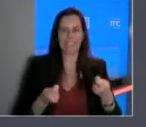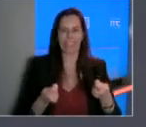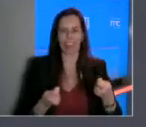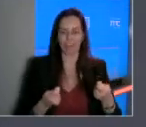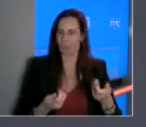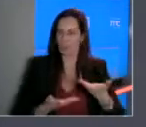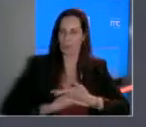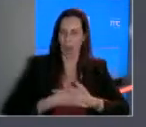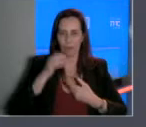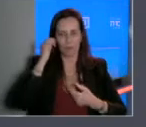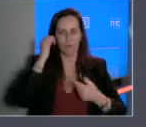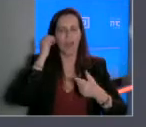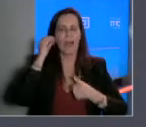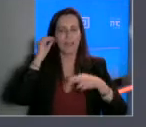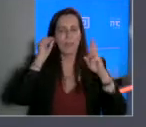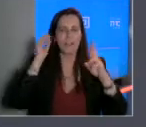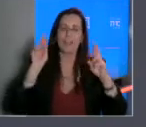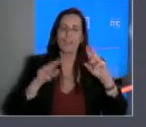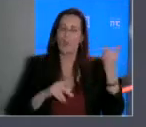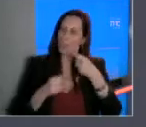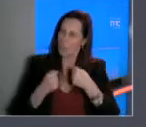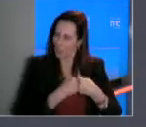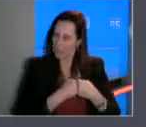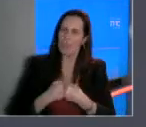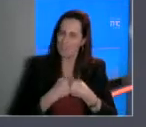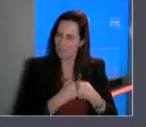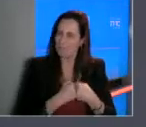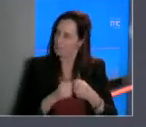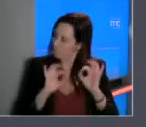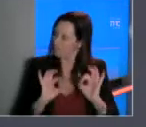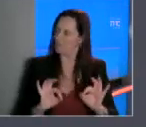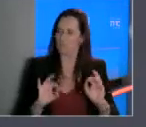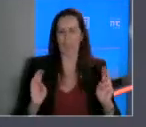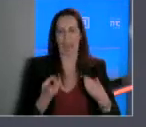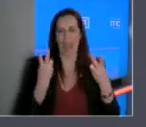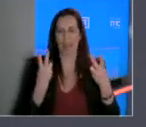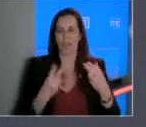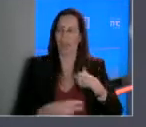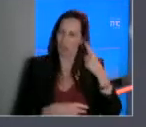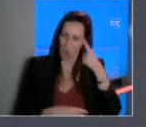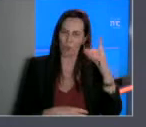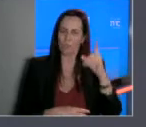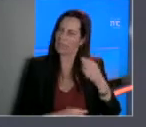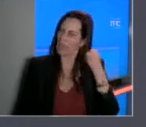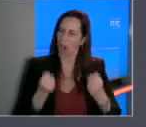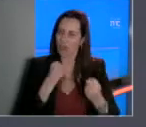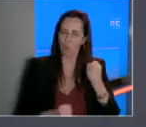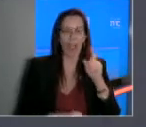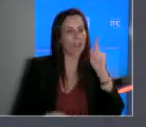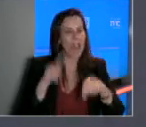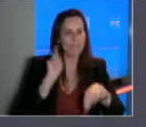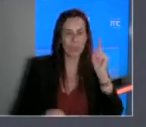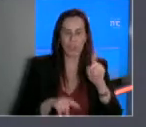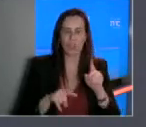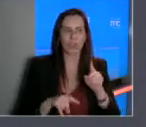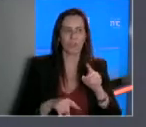והמוחלט שהוטל עלינו. ואני מקווה שכולכם מתמודדות ומתמודדים עם זה בצורה טובה וקלה. אני יודע, זה קשה, אבל לפעמים